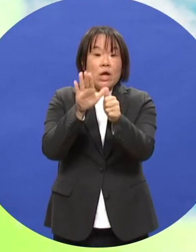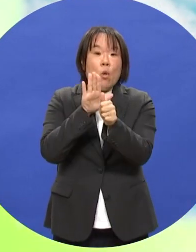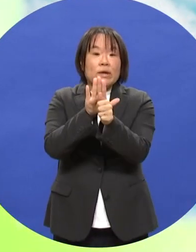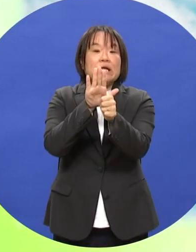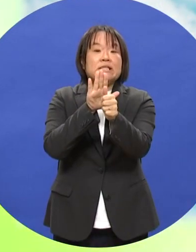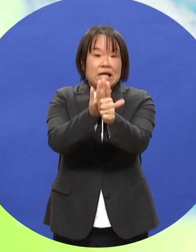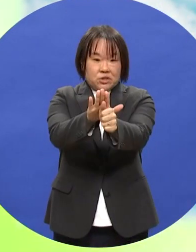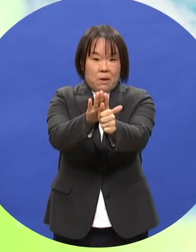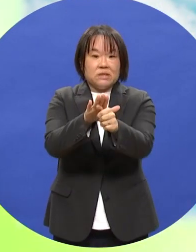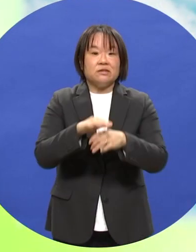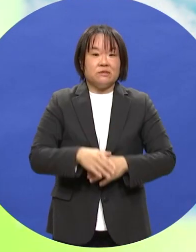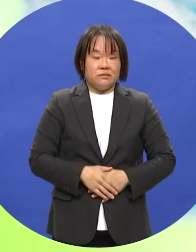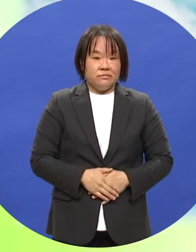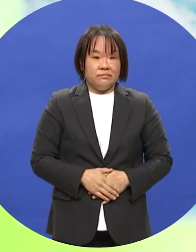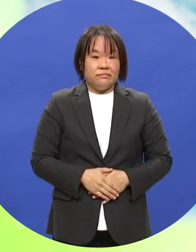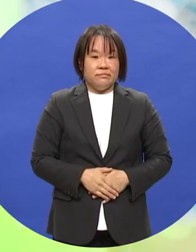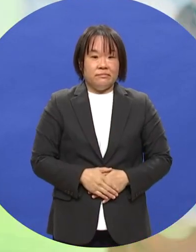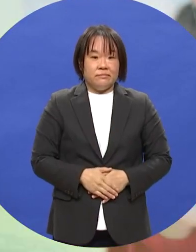手伝いする事業です。